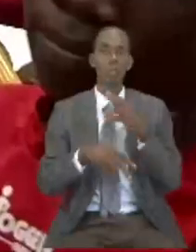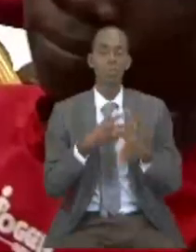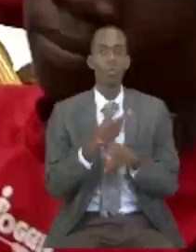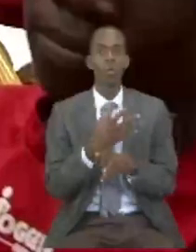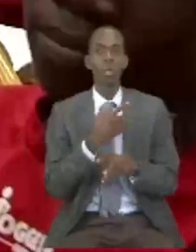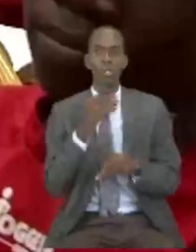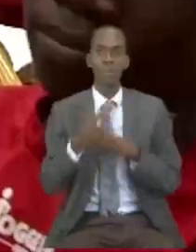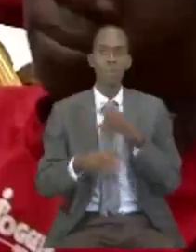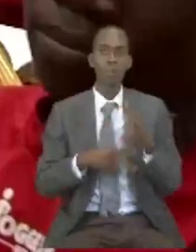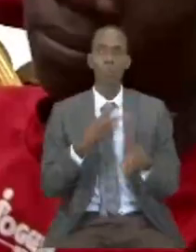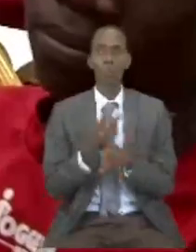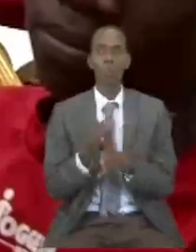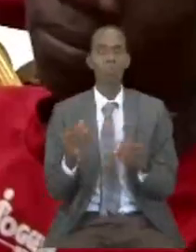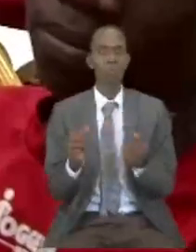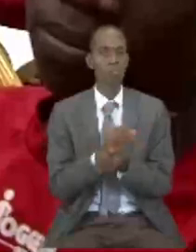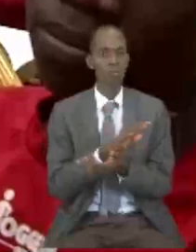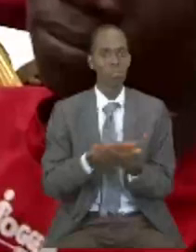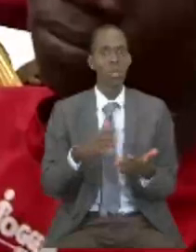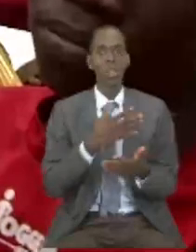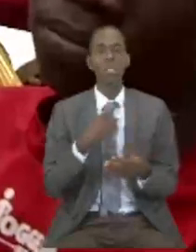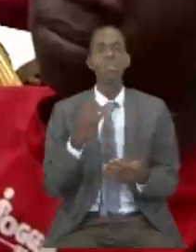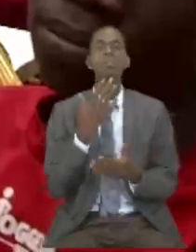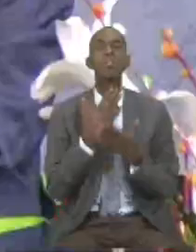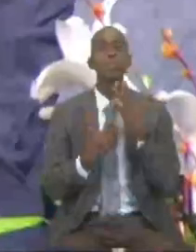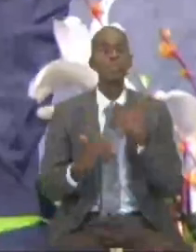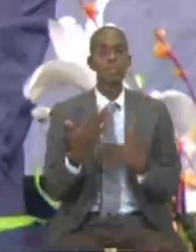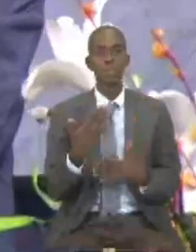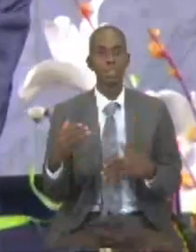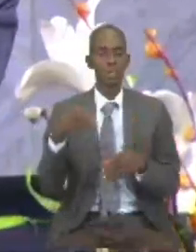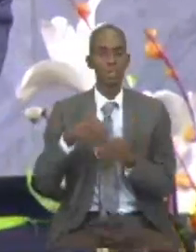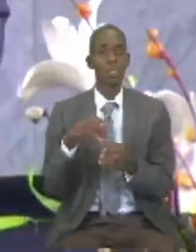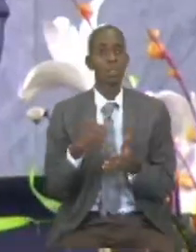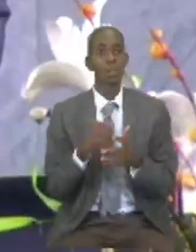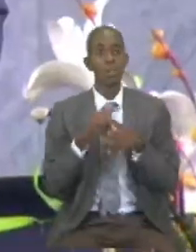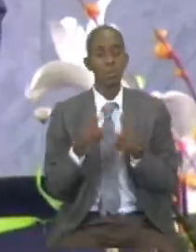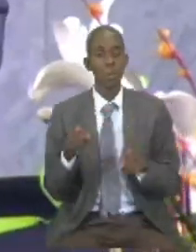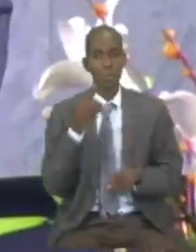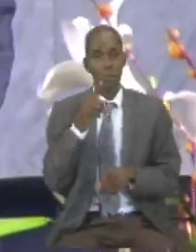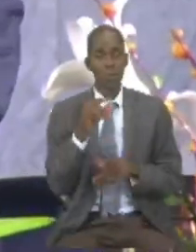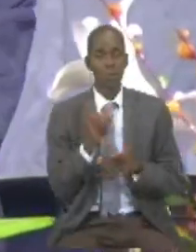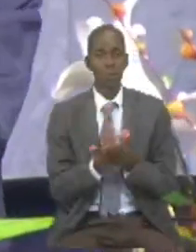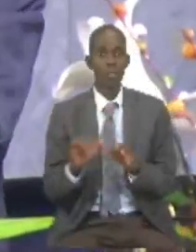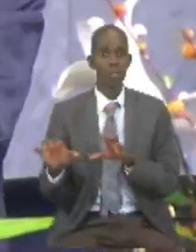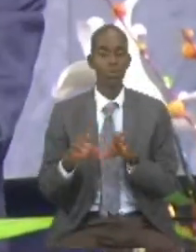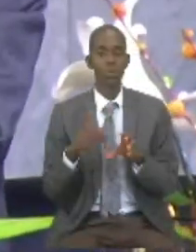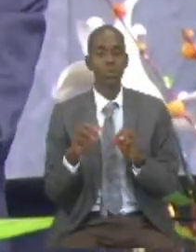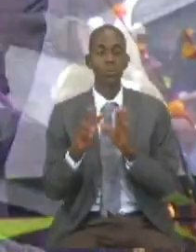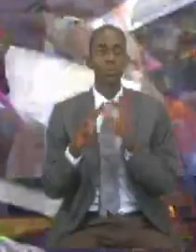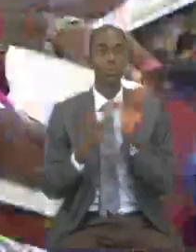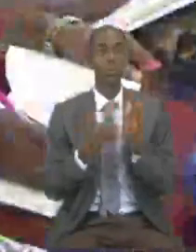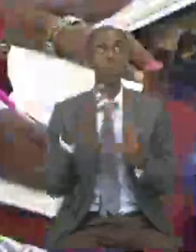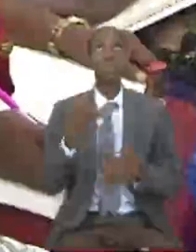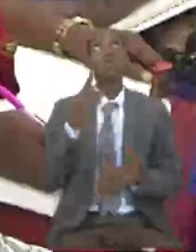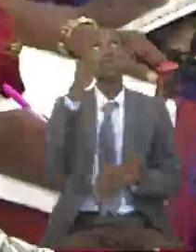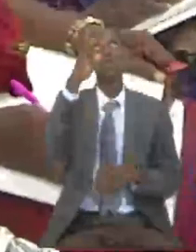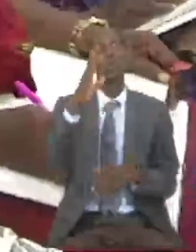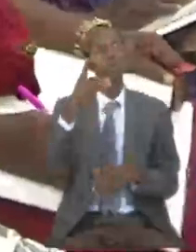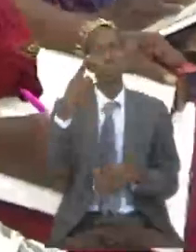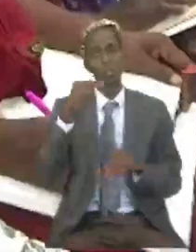passe. Et sa convoitise aussi. Mais celui qui fait la volonté de Dieu,